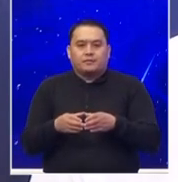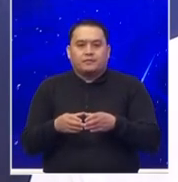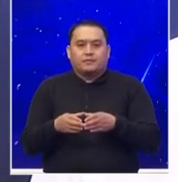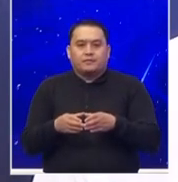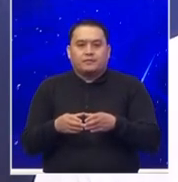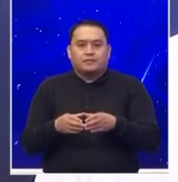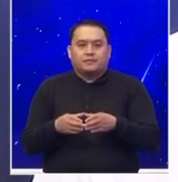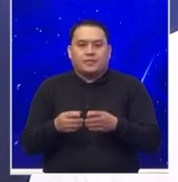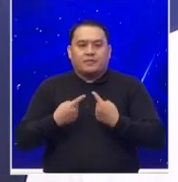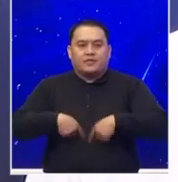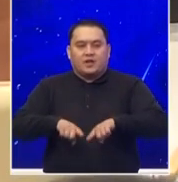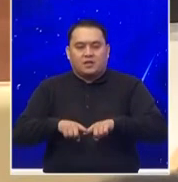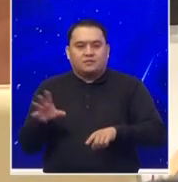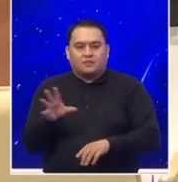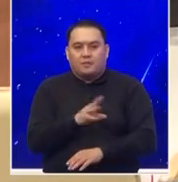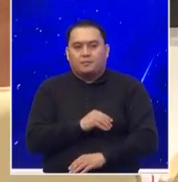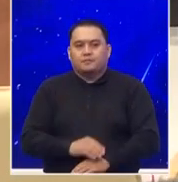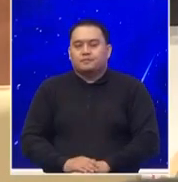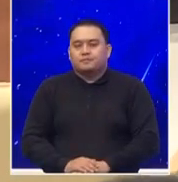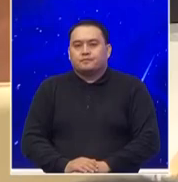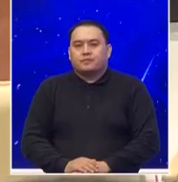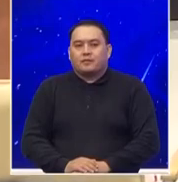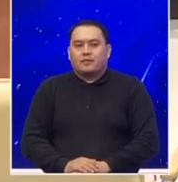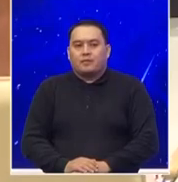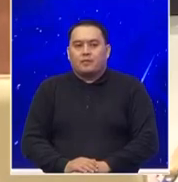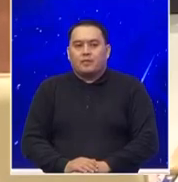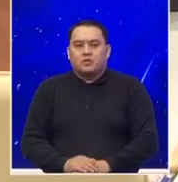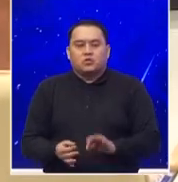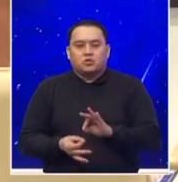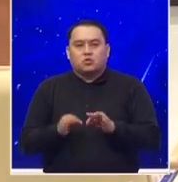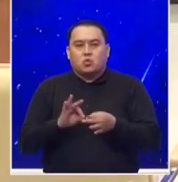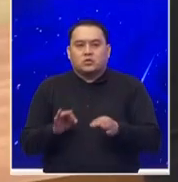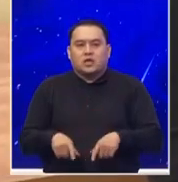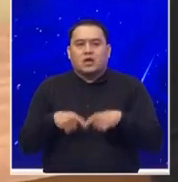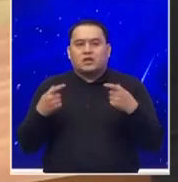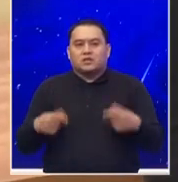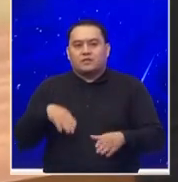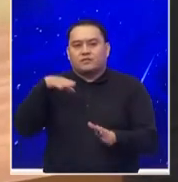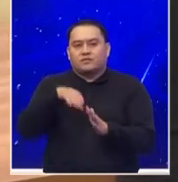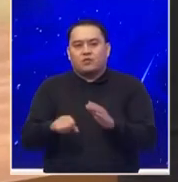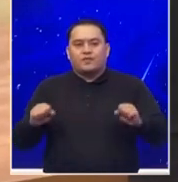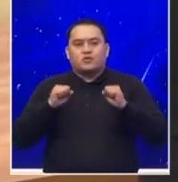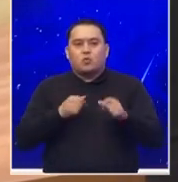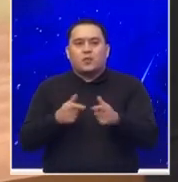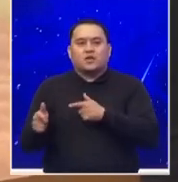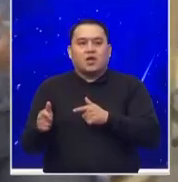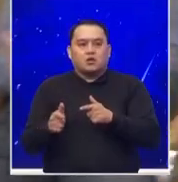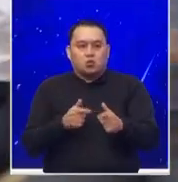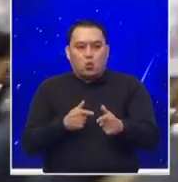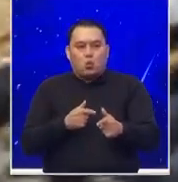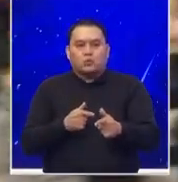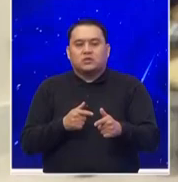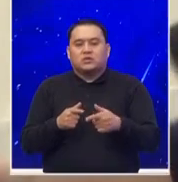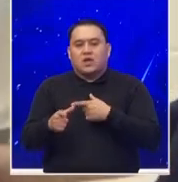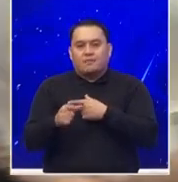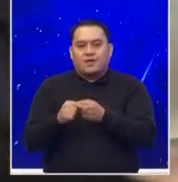и федерации карате. Стоит сказать, что на каждый дан сдаются сложные экзамены, включающие в себя общую физическую подготовку, спарринг с